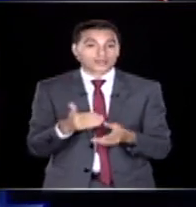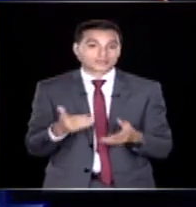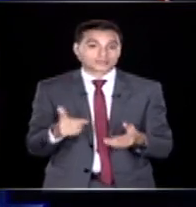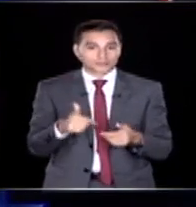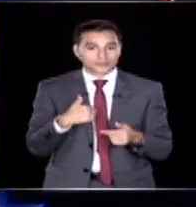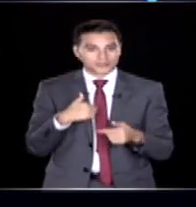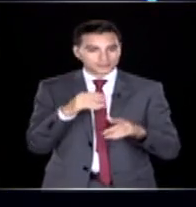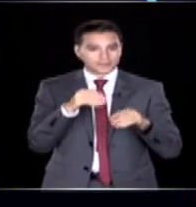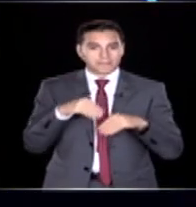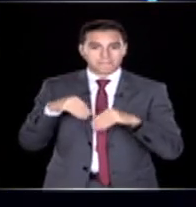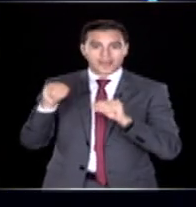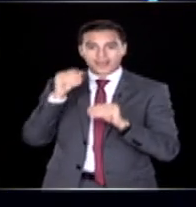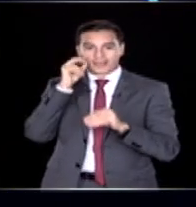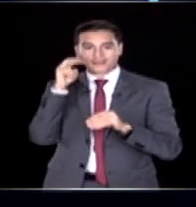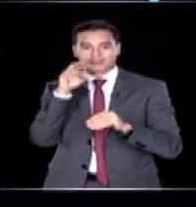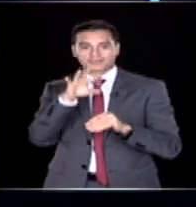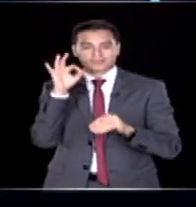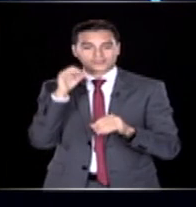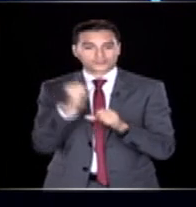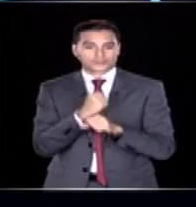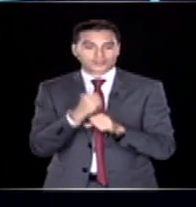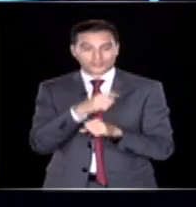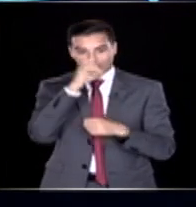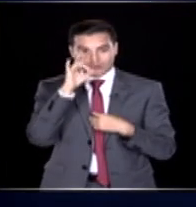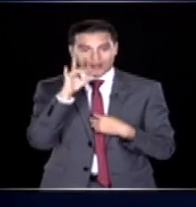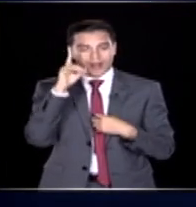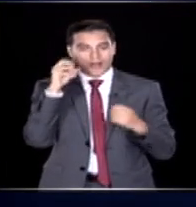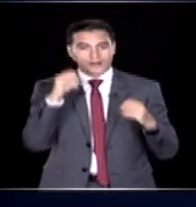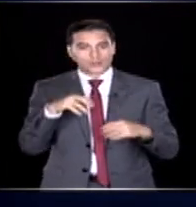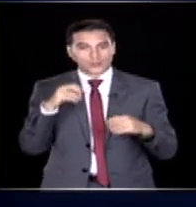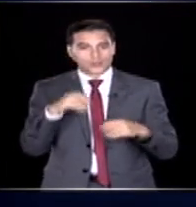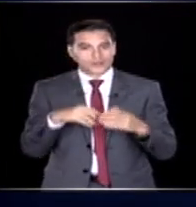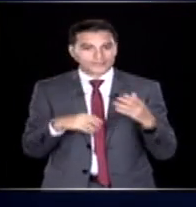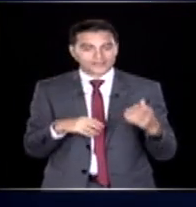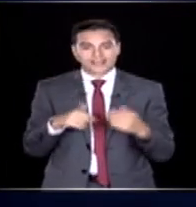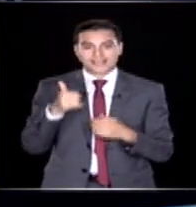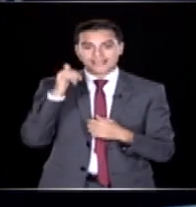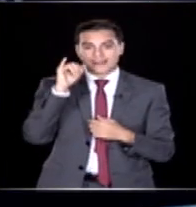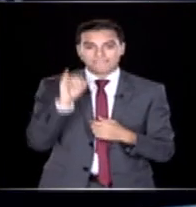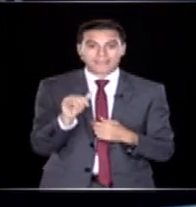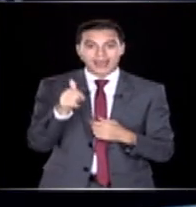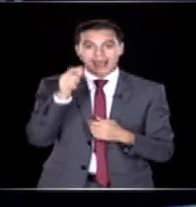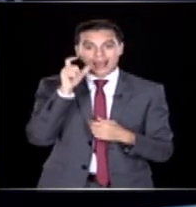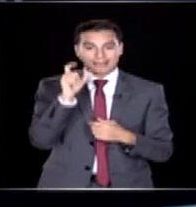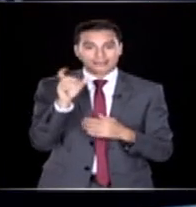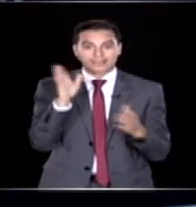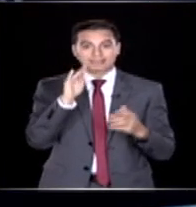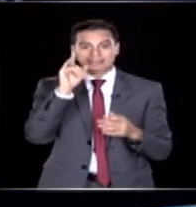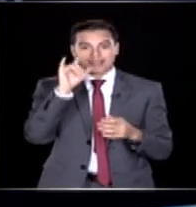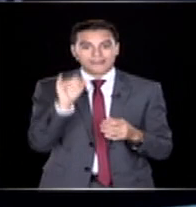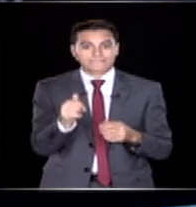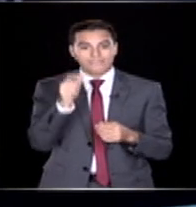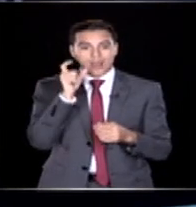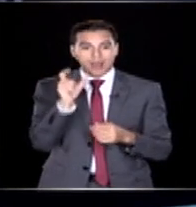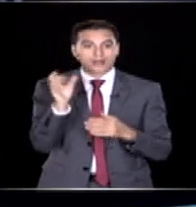تسويق عالي جدا اهو. اتمنى لك كل التوفيق. ايمان وسليمان وعطيه وسلمى الحسيني برحب